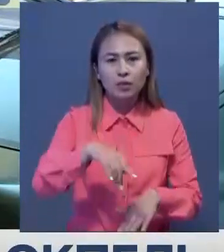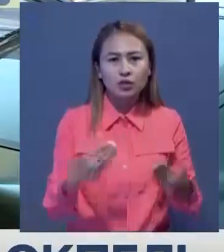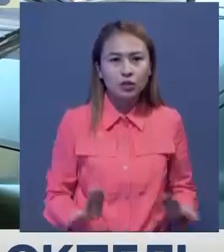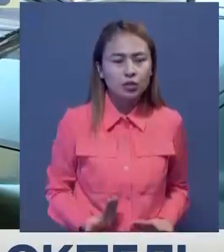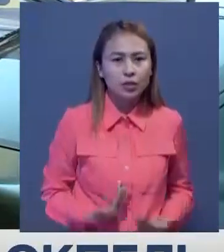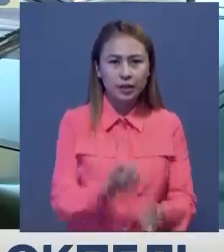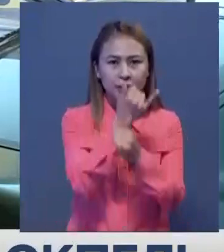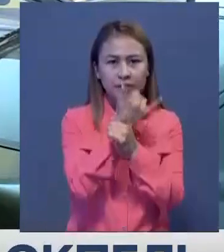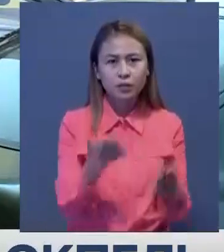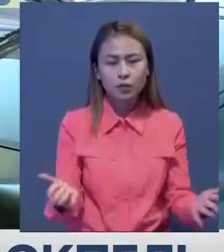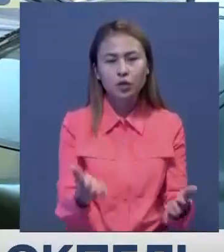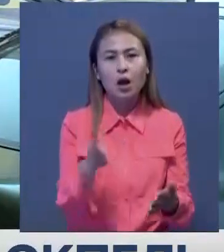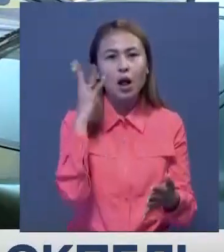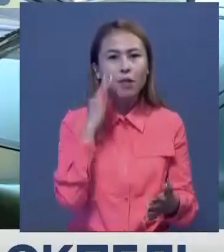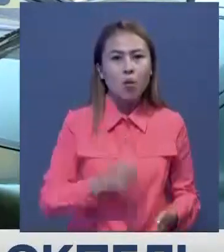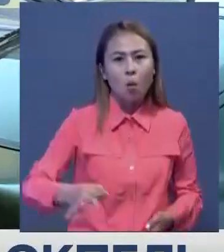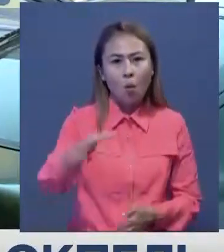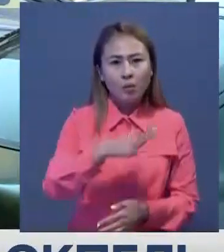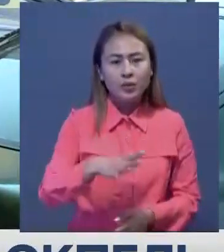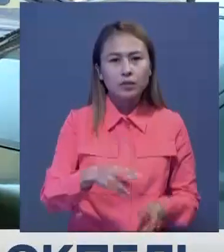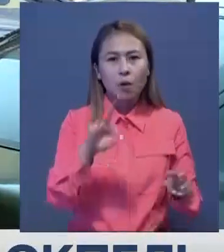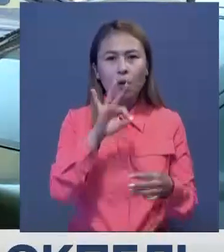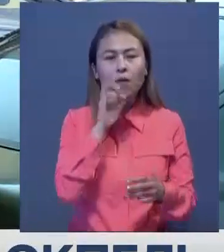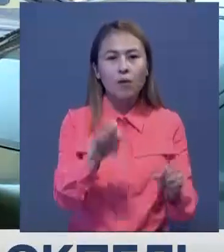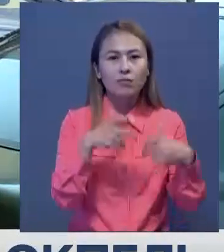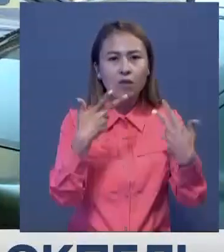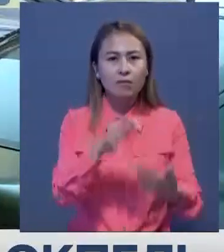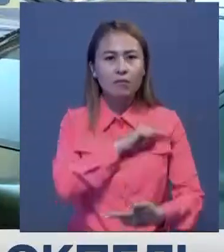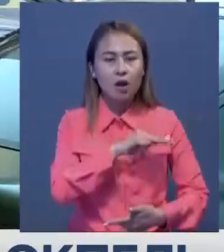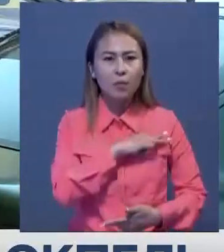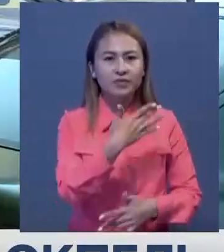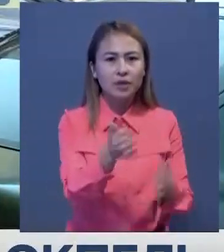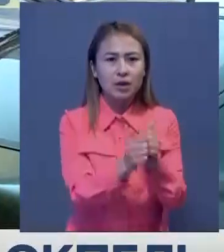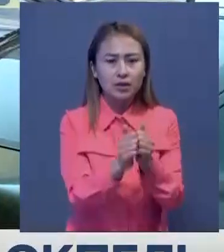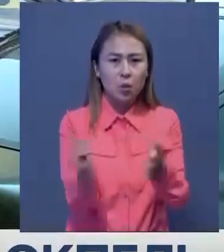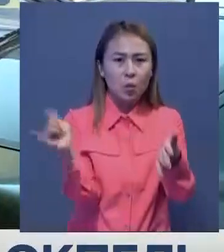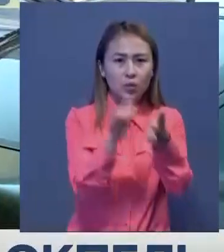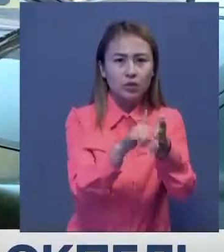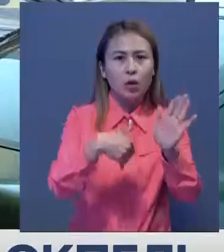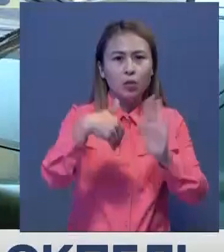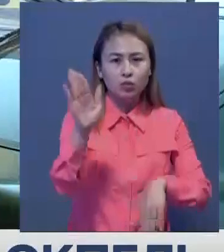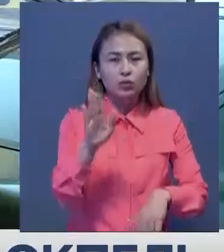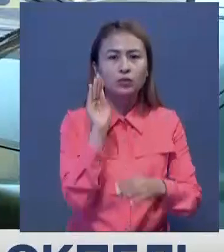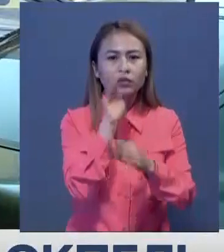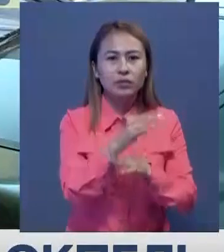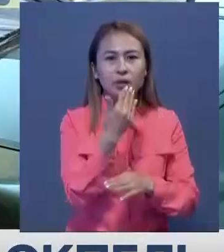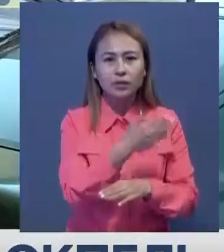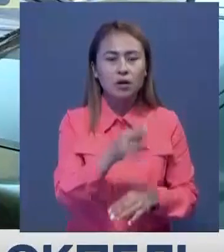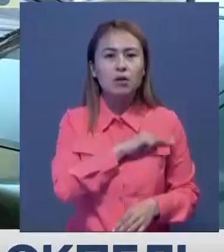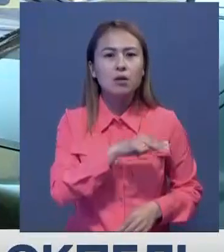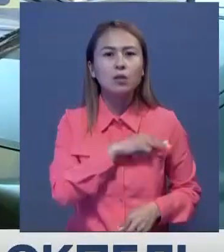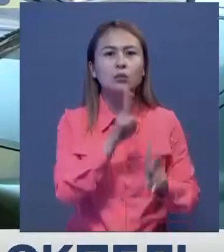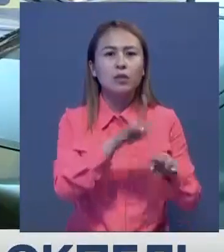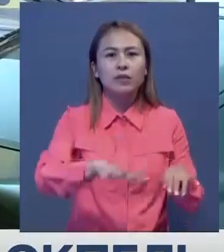сүру мүмкін емес. Алматы ауданы әкімдігі онлайн жұмыс істеп жатыр. Соның жанына мекемені орналастырсаңыздар болады. Болса да жұмыс істеп